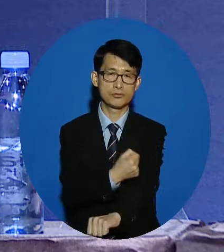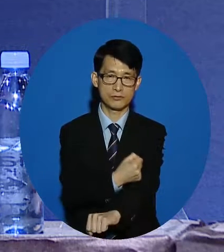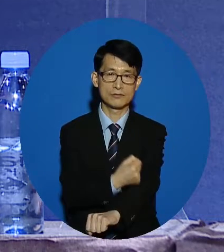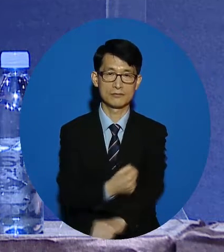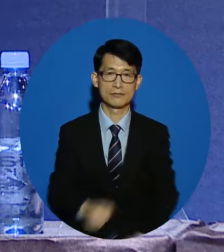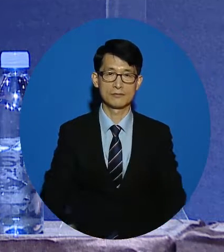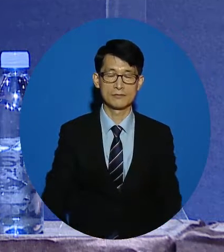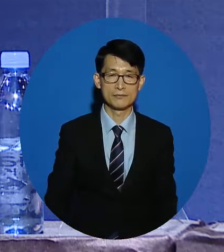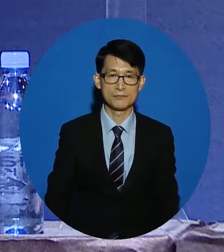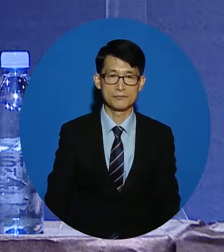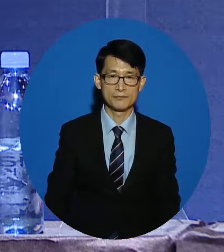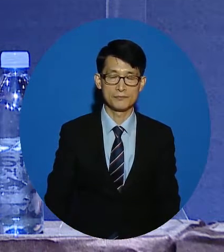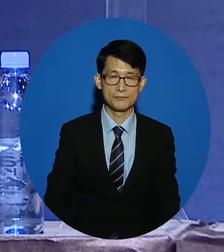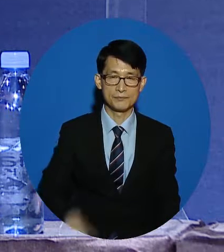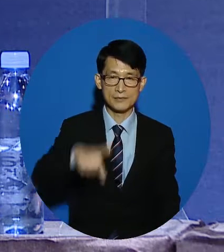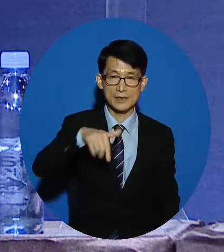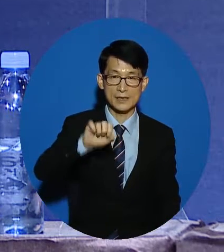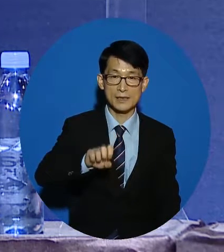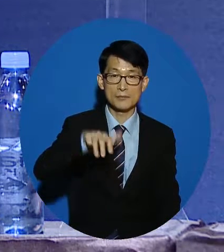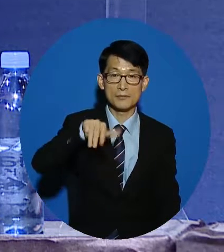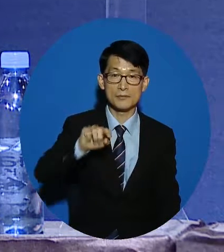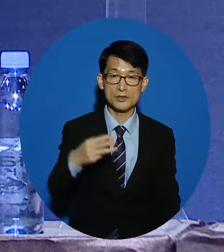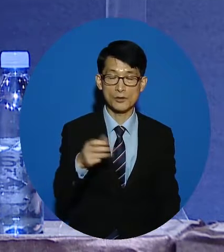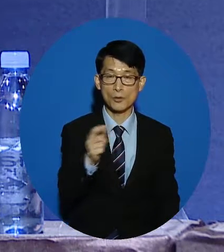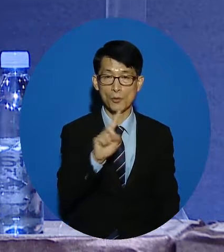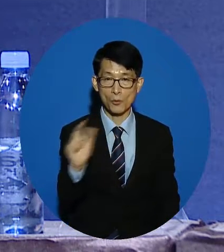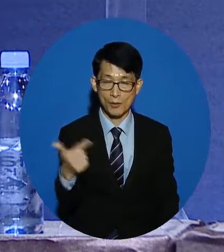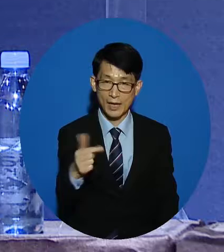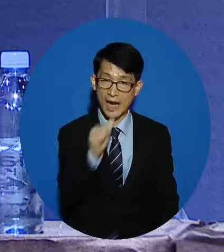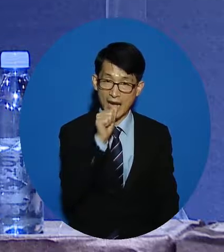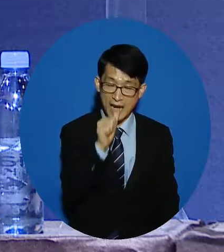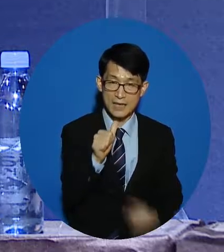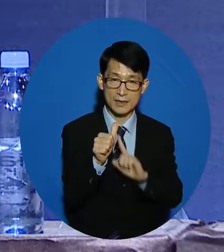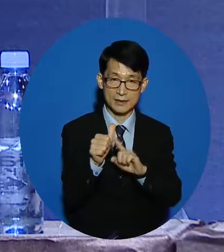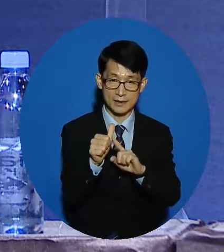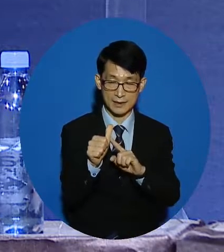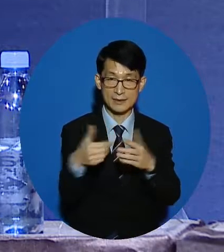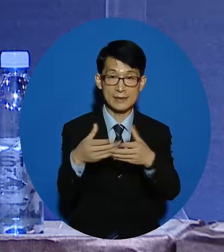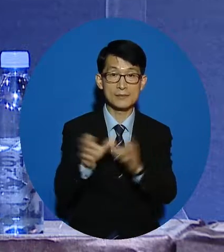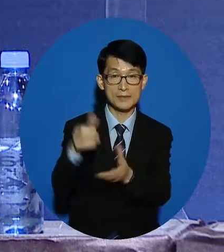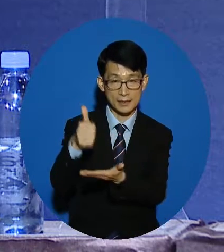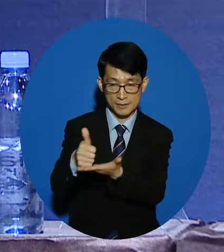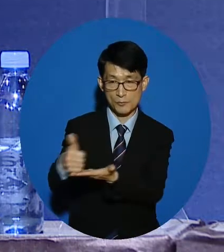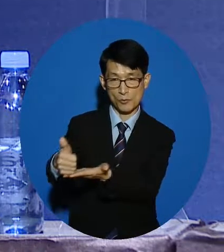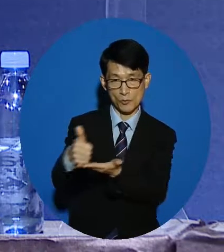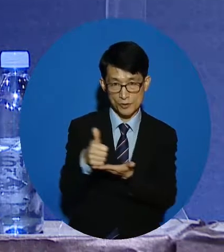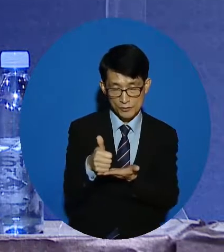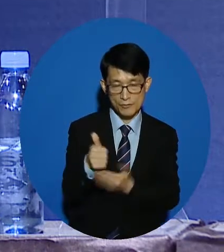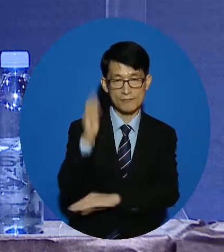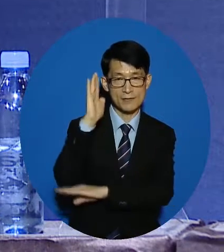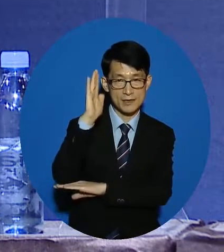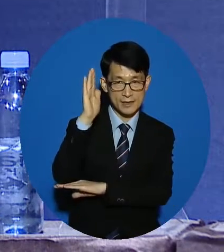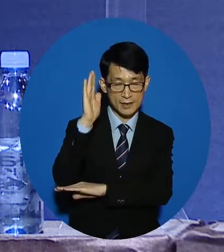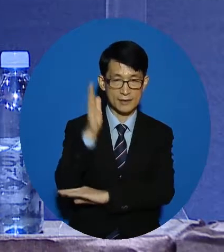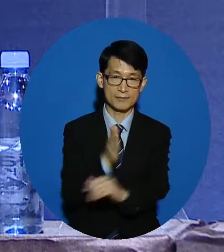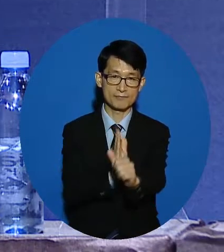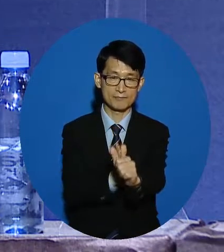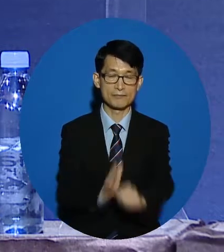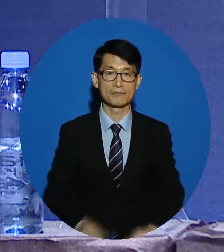네, 김철환 장애의 벽을 허무는 사람들 기획팀 팀장님을 모시고 발제를 듣도록